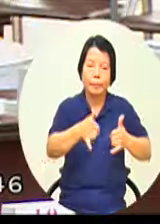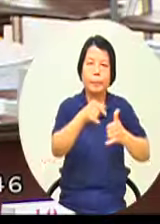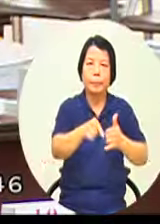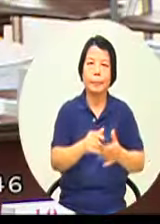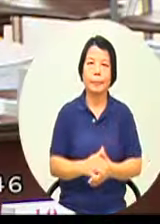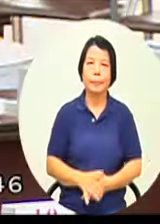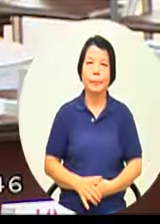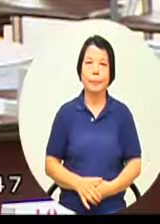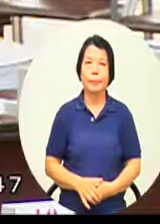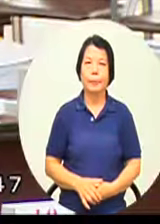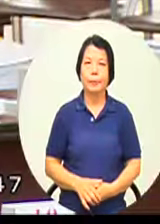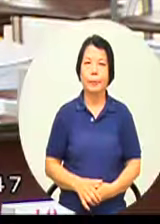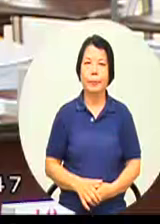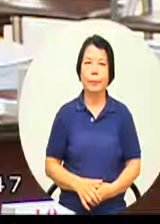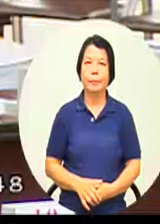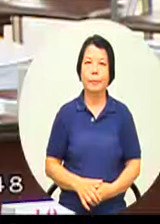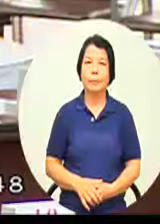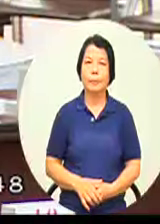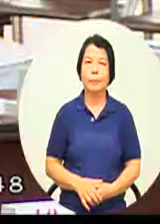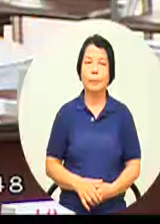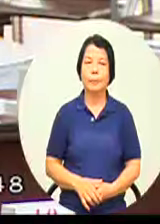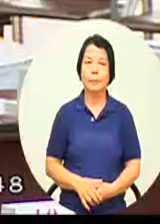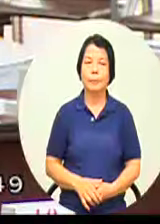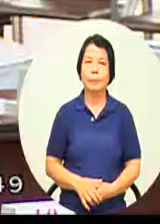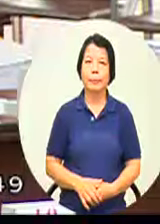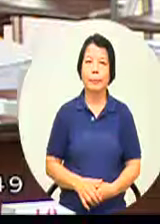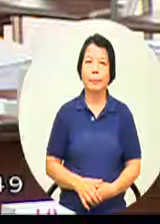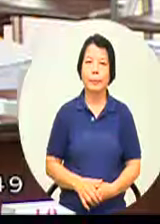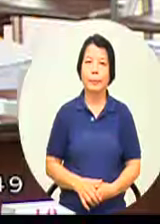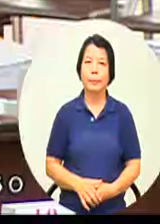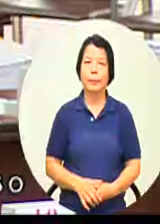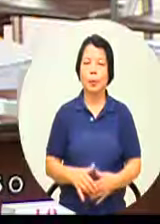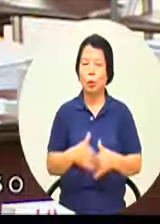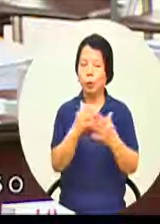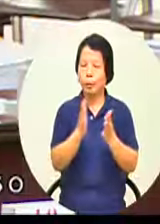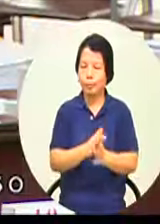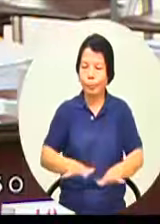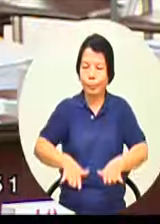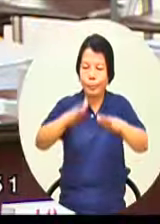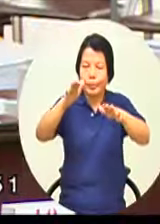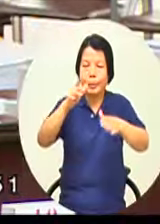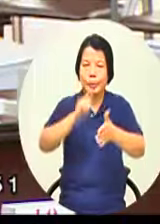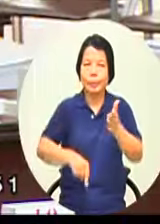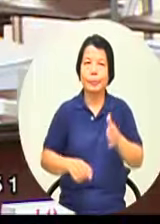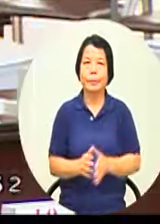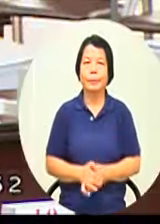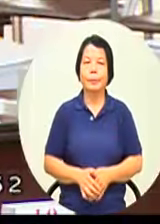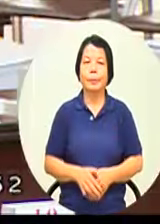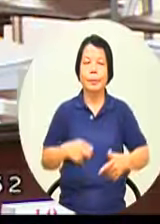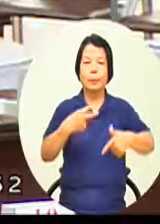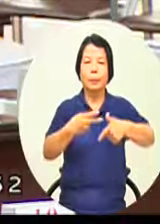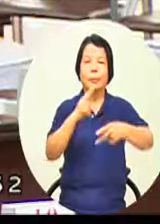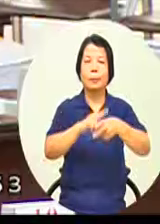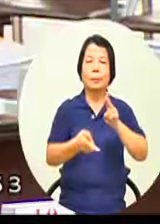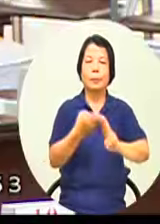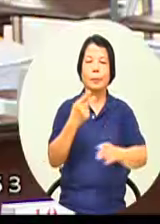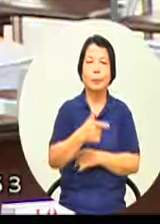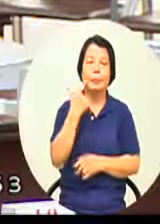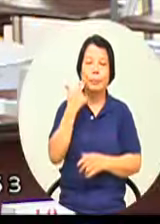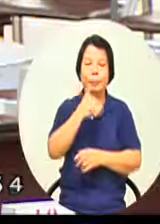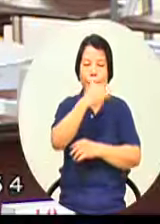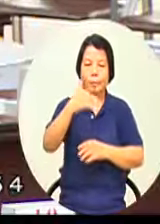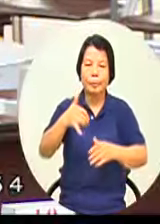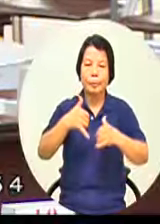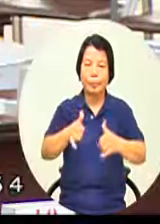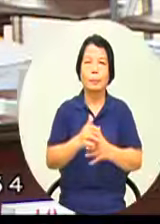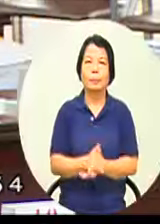条诶，规高级一条路点点吼，拢皆用水嘛。啊，你人武嘞，米山路啦，吼、哦，啊，人武